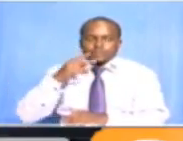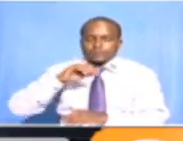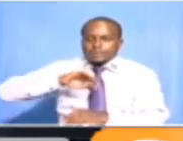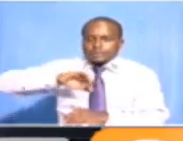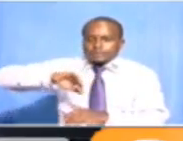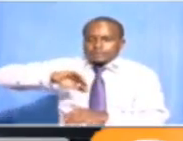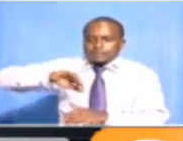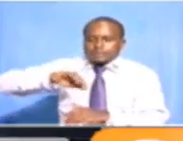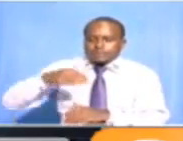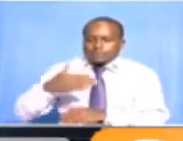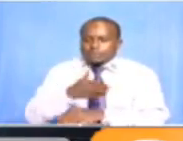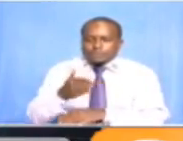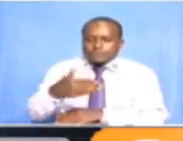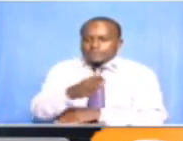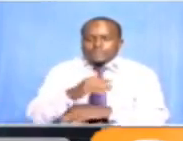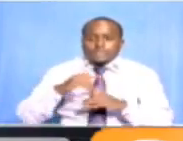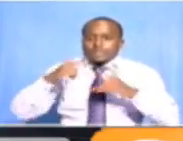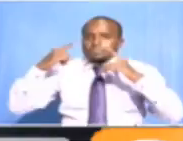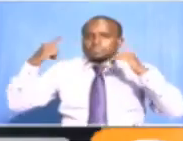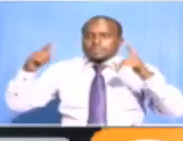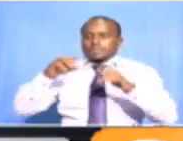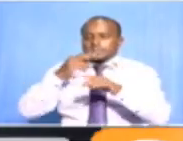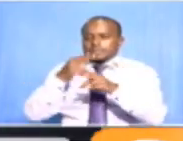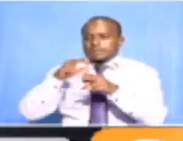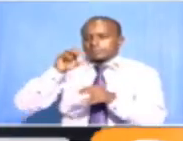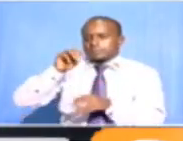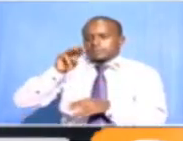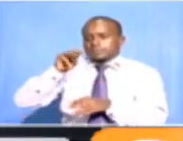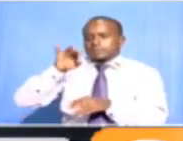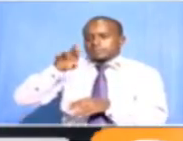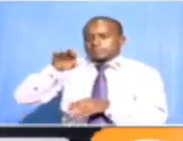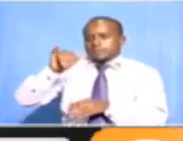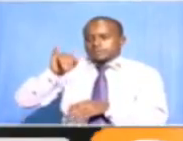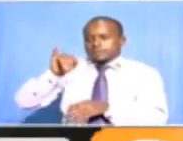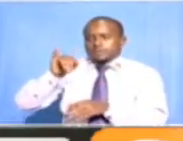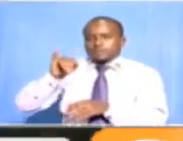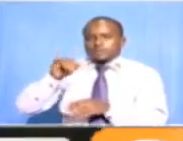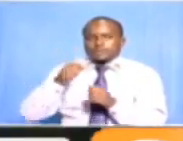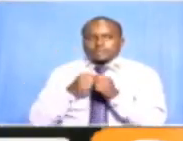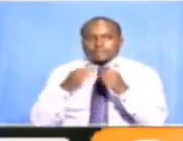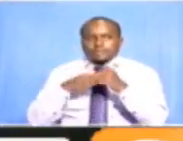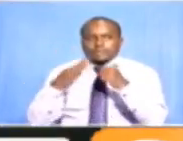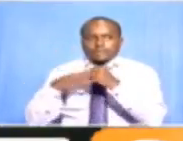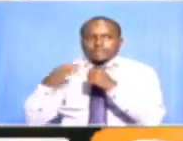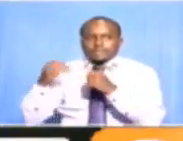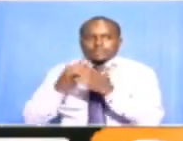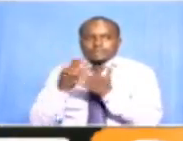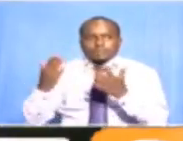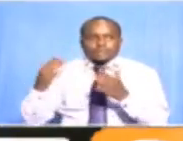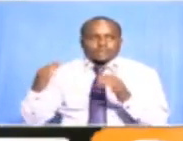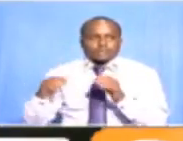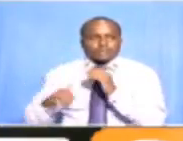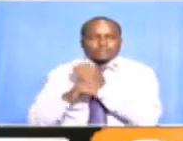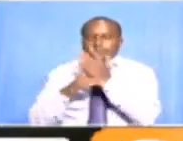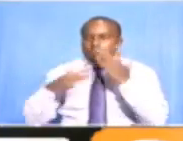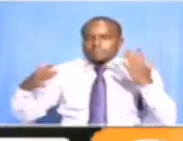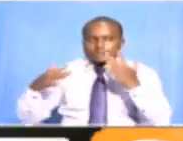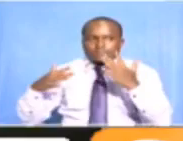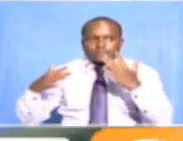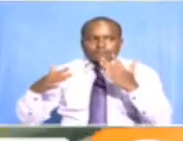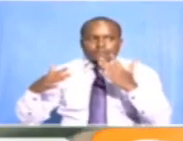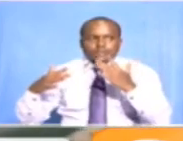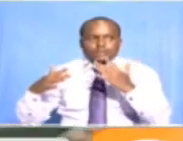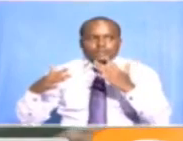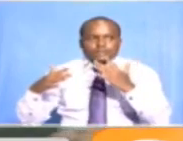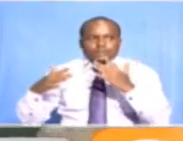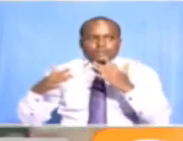zaidi aliyefahamika kama Omieri. Omieri, nyoka ambaye katika miaka ya 80 aligonga vichwa vya habari na kuwa maarufu miongoni mwa watu